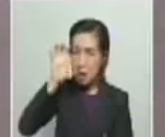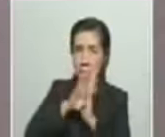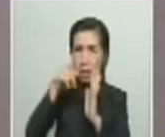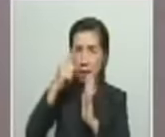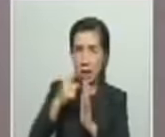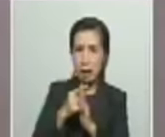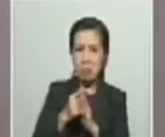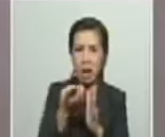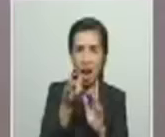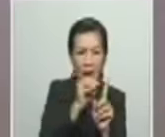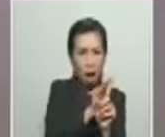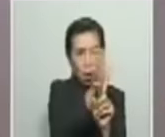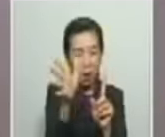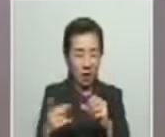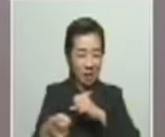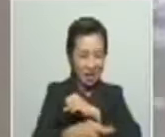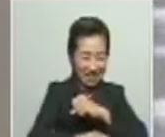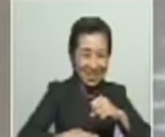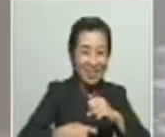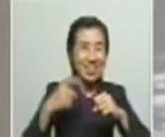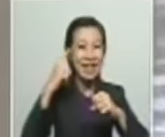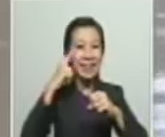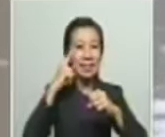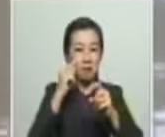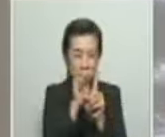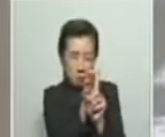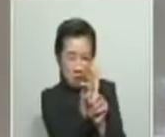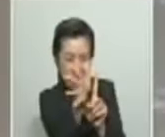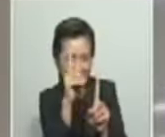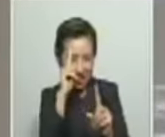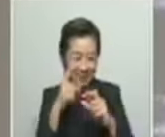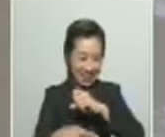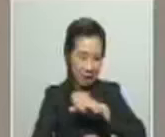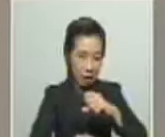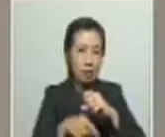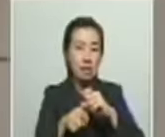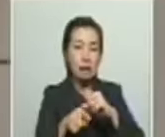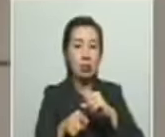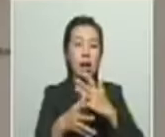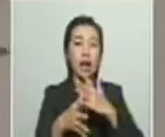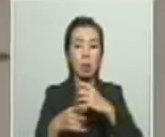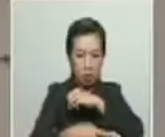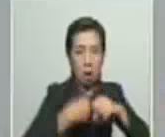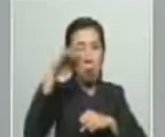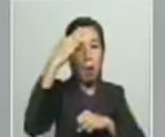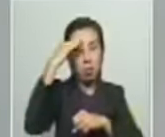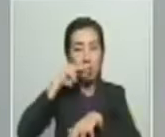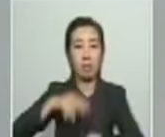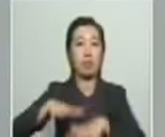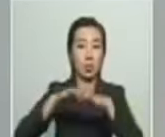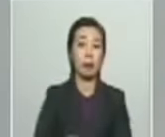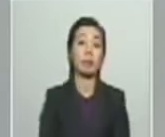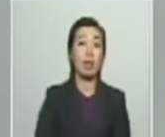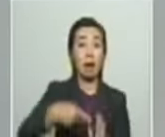วข้าวเขียวอยู่เลยอ่ะยังไม่ เกี่ยวไปก่อนได้น้อยดีกว่าไม่ได้ ใช่ค่ะพิจิตรนะคะแม่น้ำยมสูงขึ้นนะคะแต่ว่